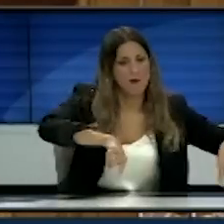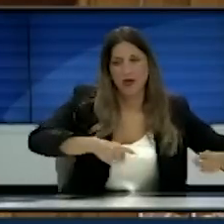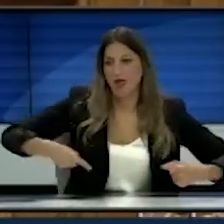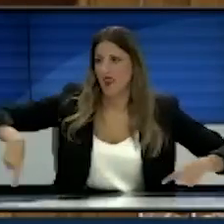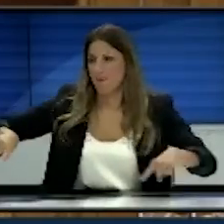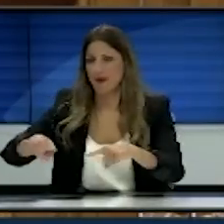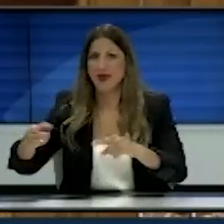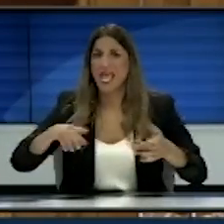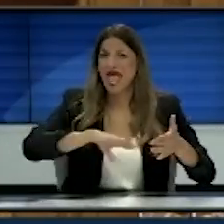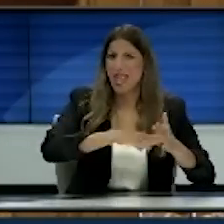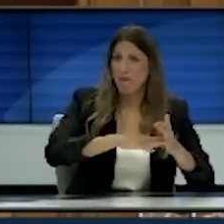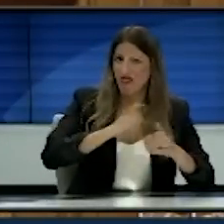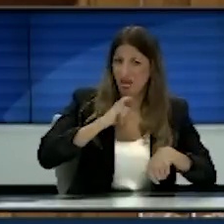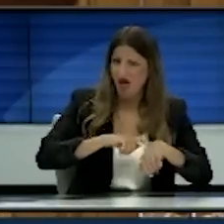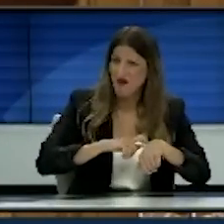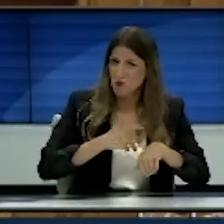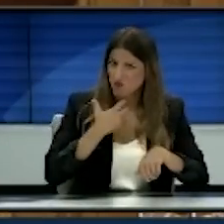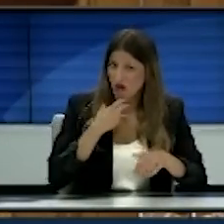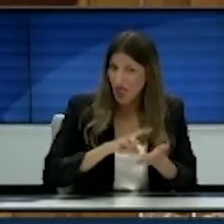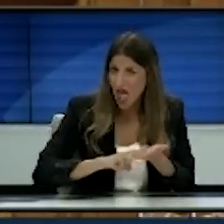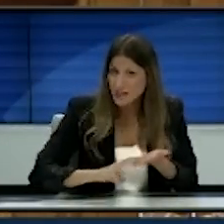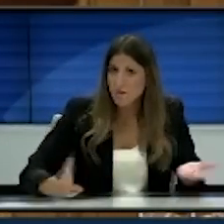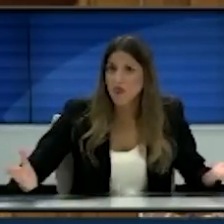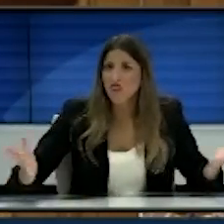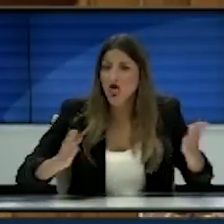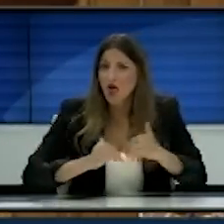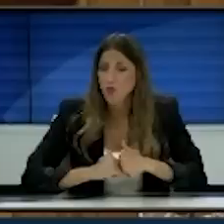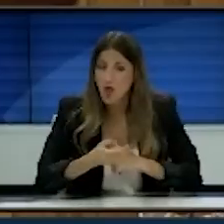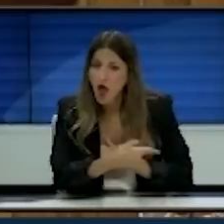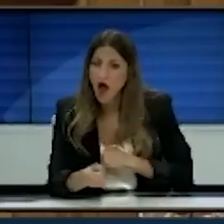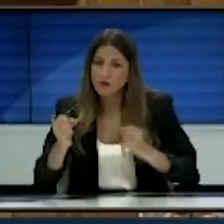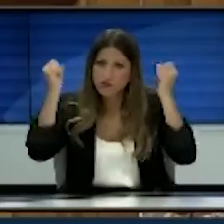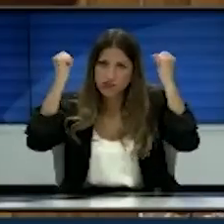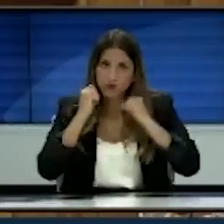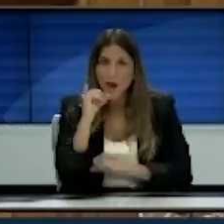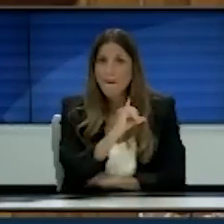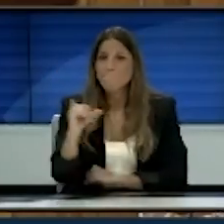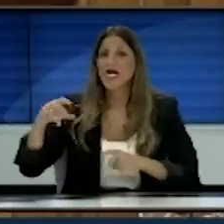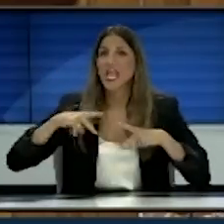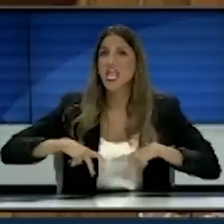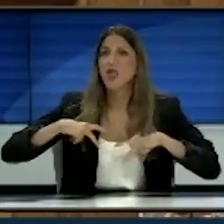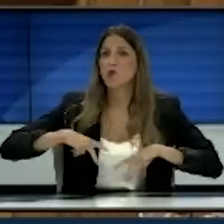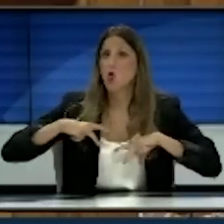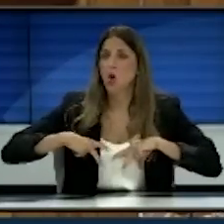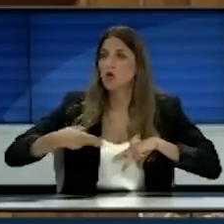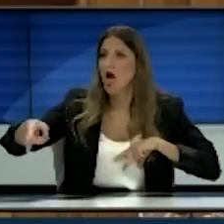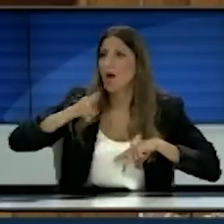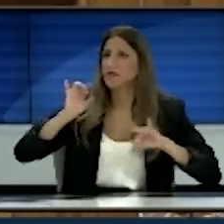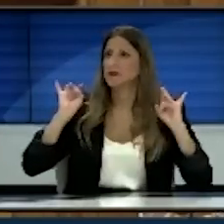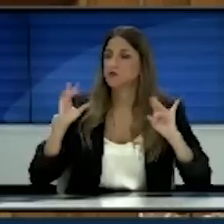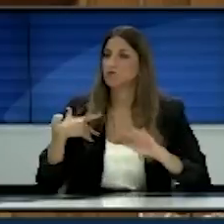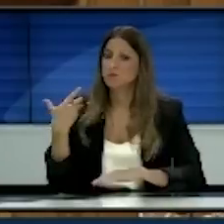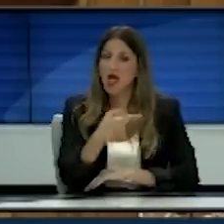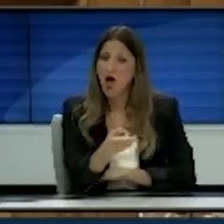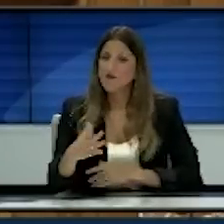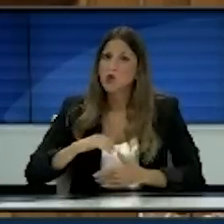έχουν ενταχθεί στα βαρέα και ανθυγίνα. Μάλιστα, ο υπουργός σας δεν απαντάει στο αίτημα συνάντησής